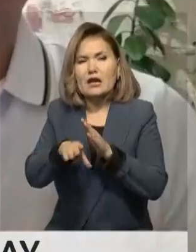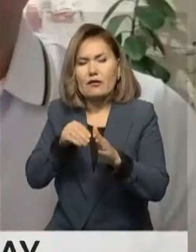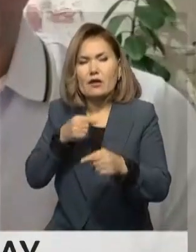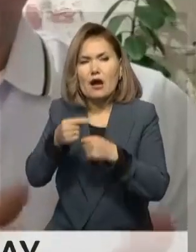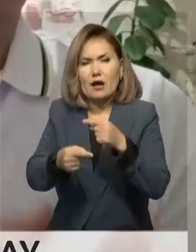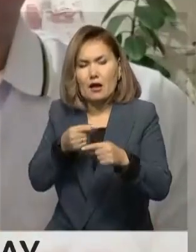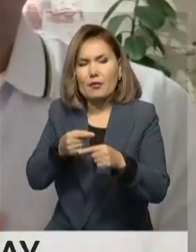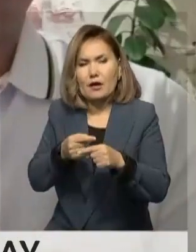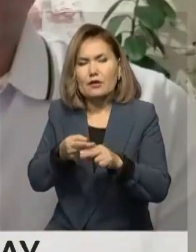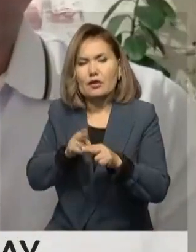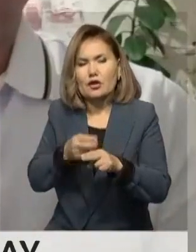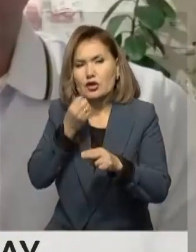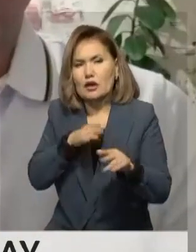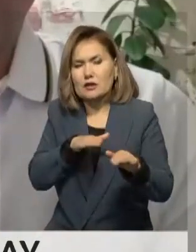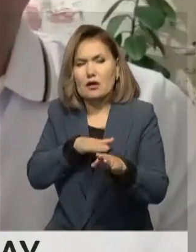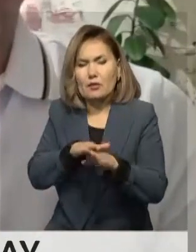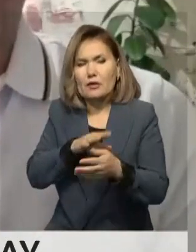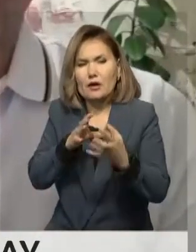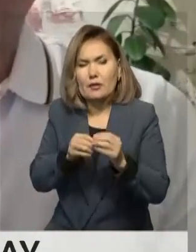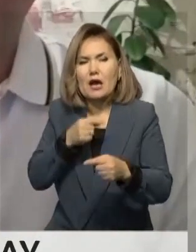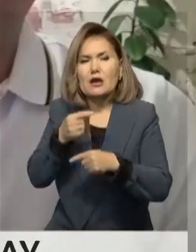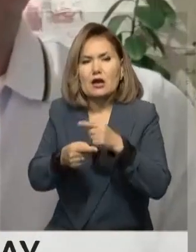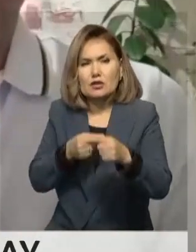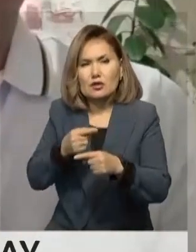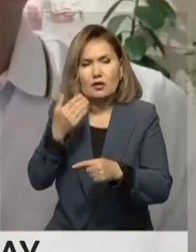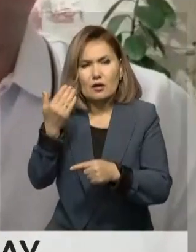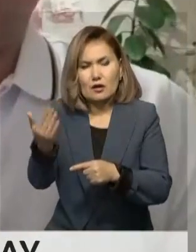арқылы жақсы жүріп жатыр. Өзінің бір дәстүрлі